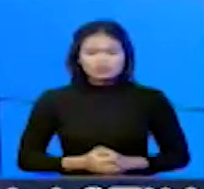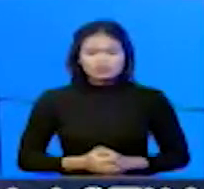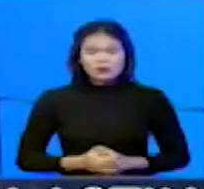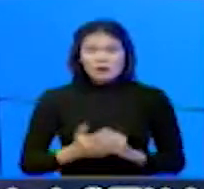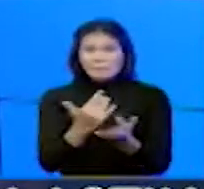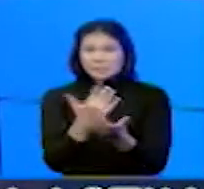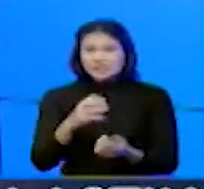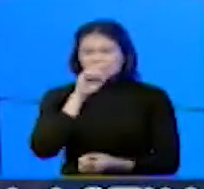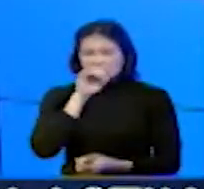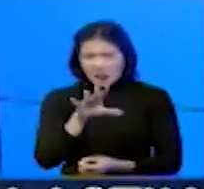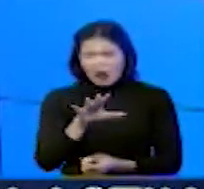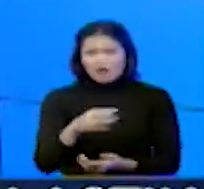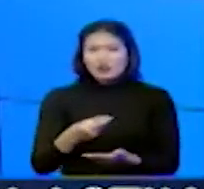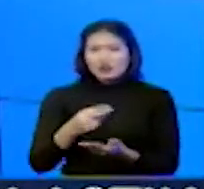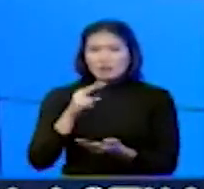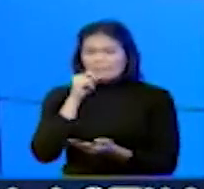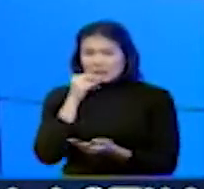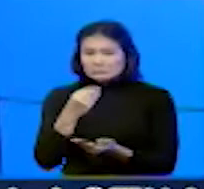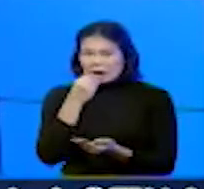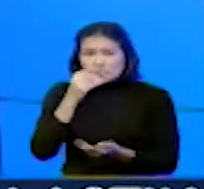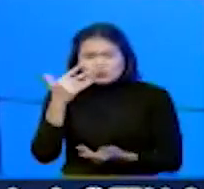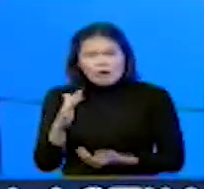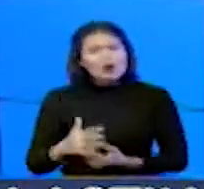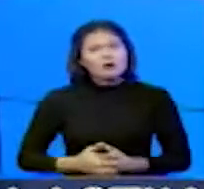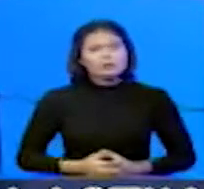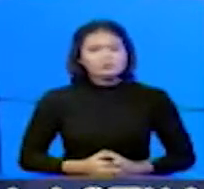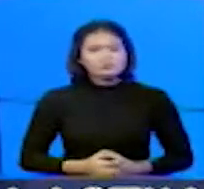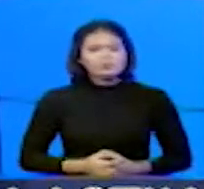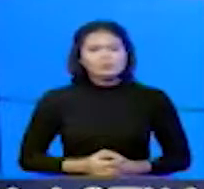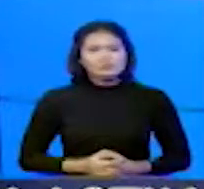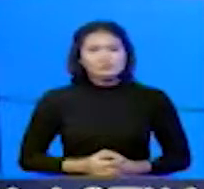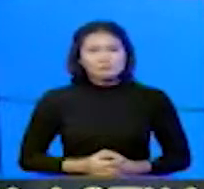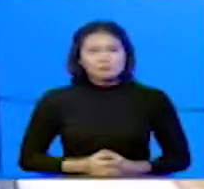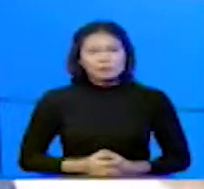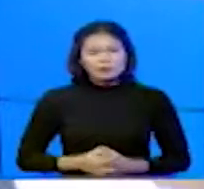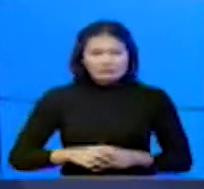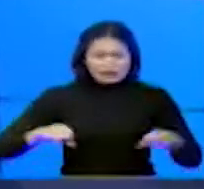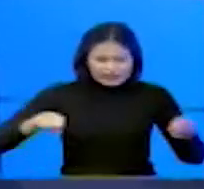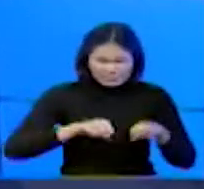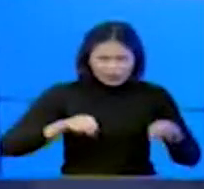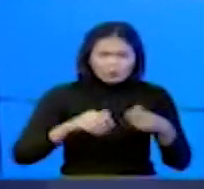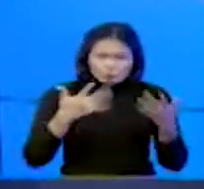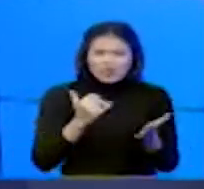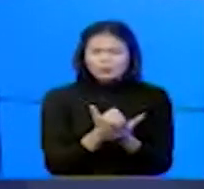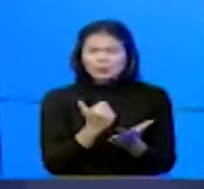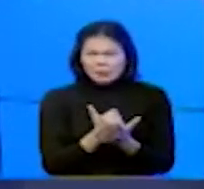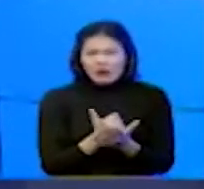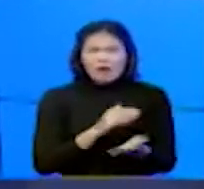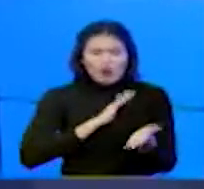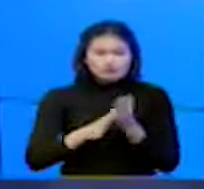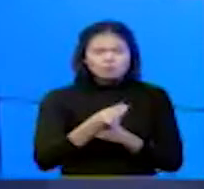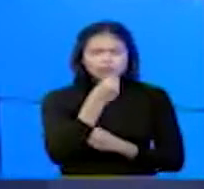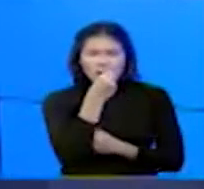Sejumlah warga mengaku telah mengkonsumsi beras tersebut. Iya, udah jadi masak. Udah dimasak langsung makan